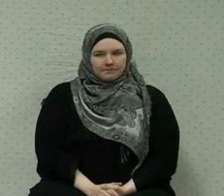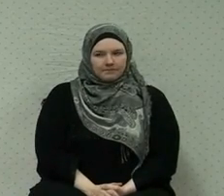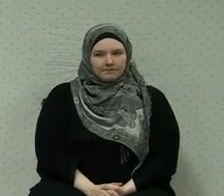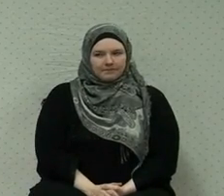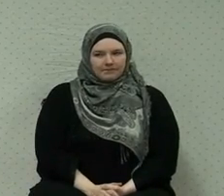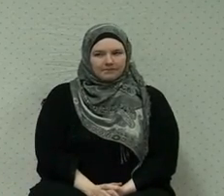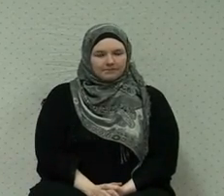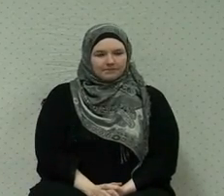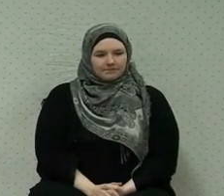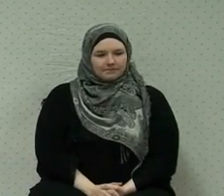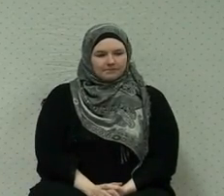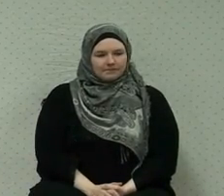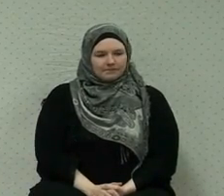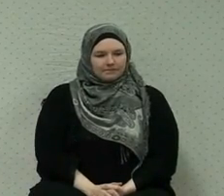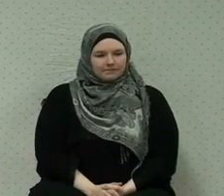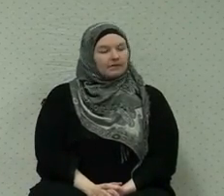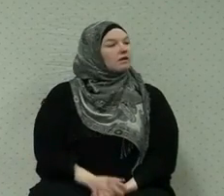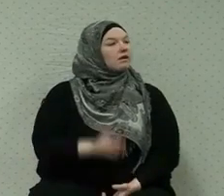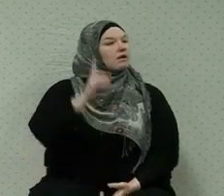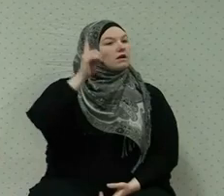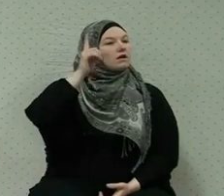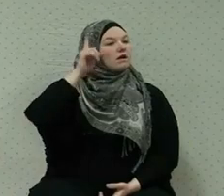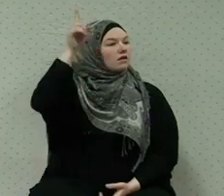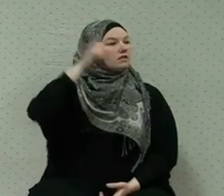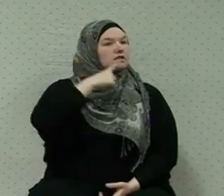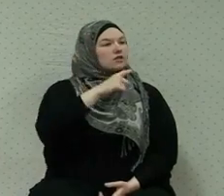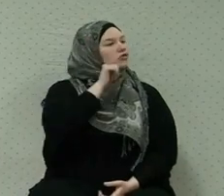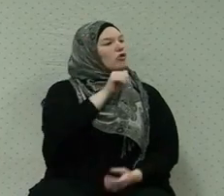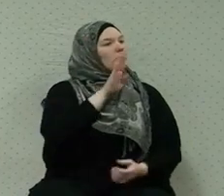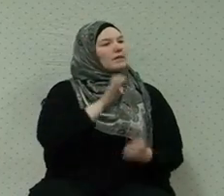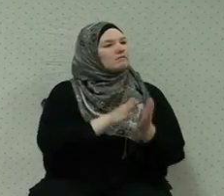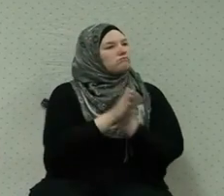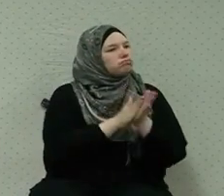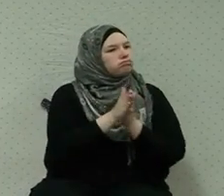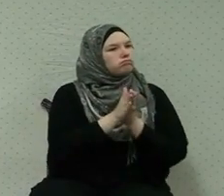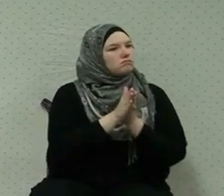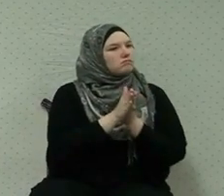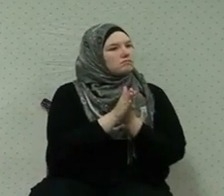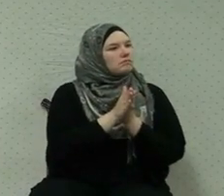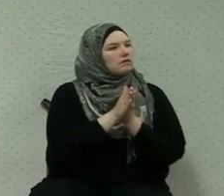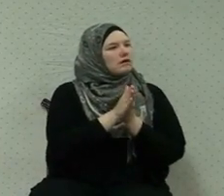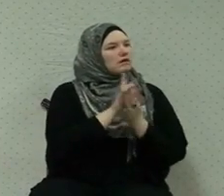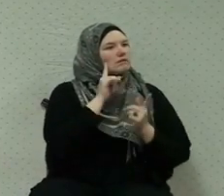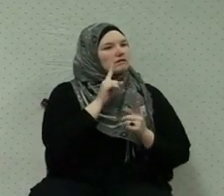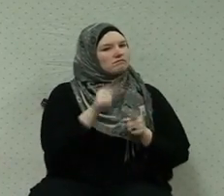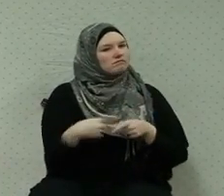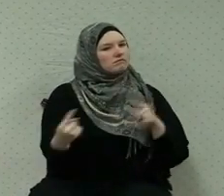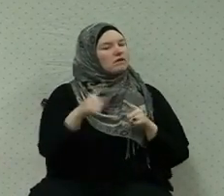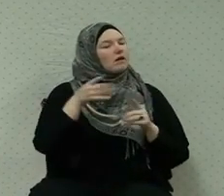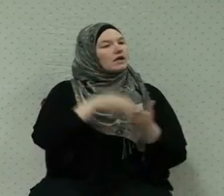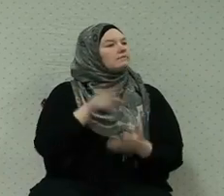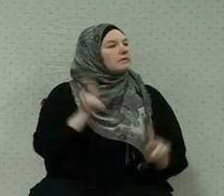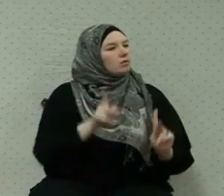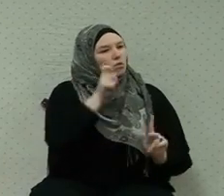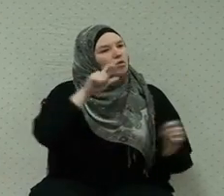أَلَّا تَعْدِلُوا. Don't you be driven by your sense of animosity against people who